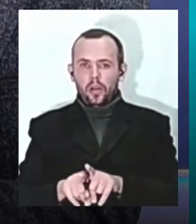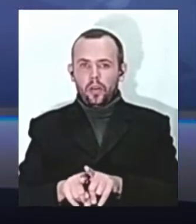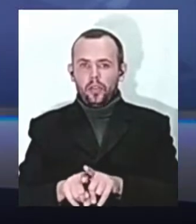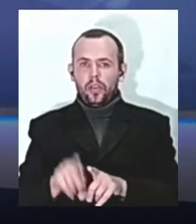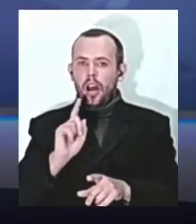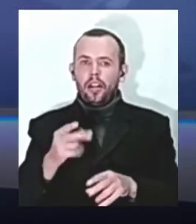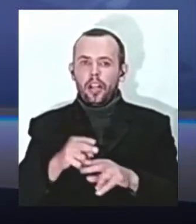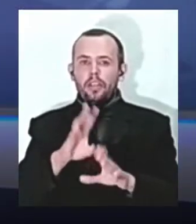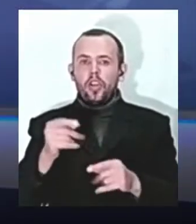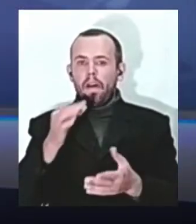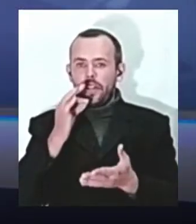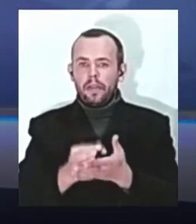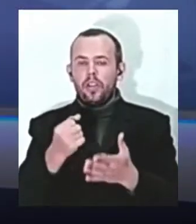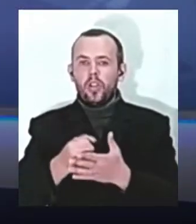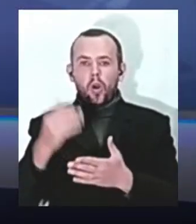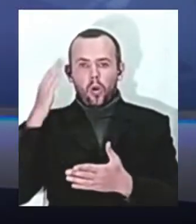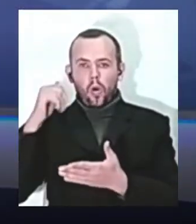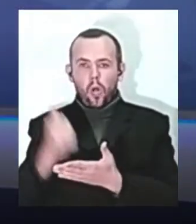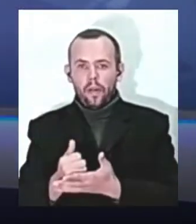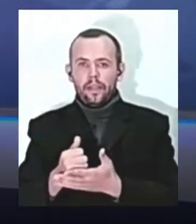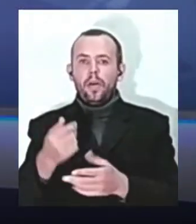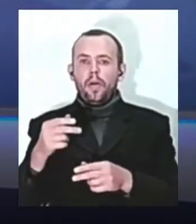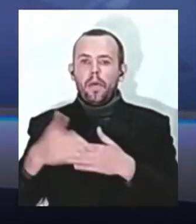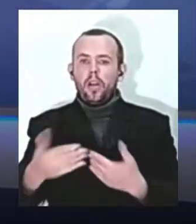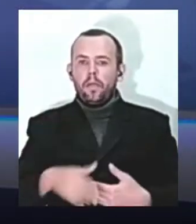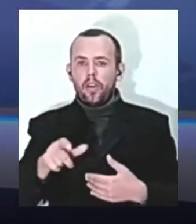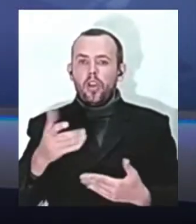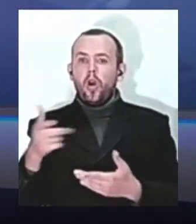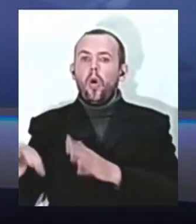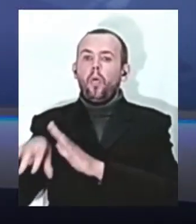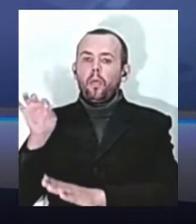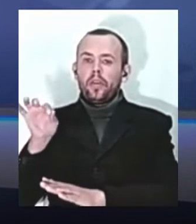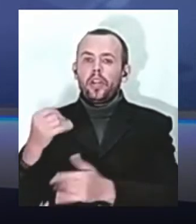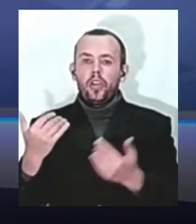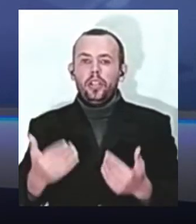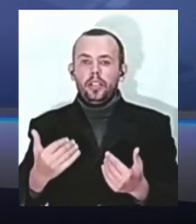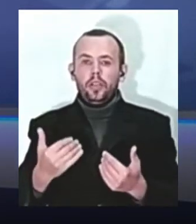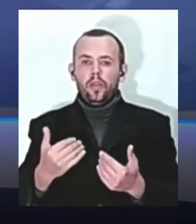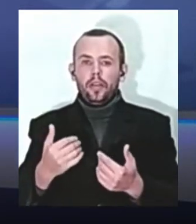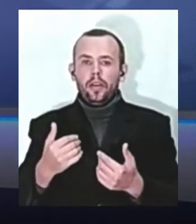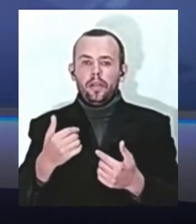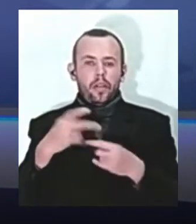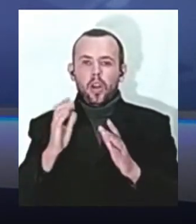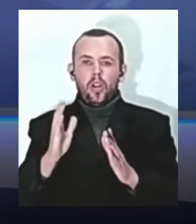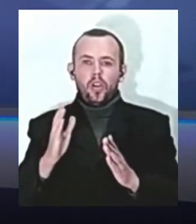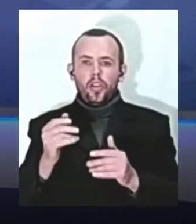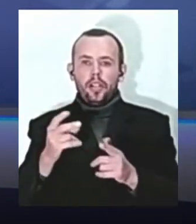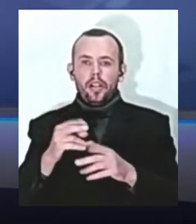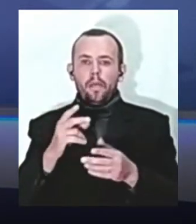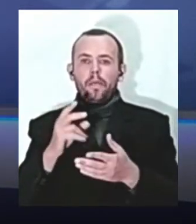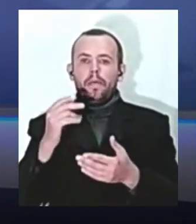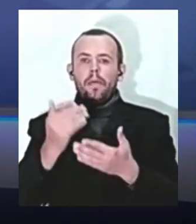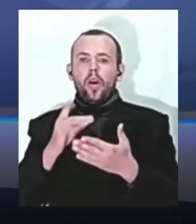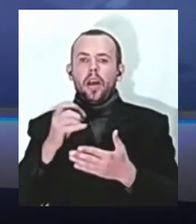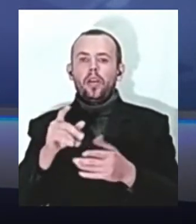відповідальність того голови перед мешканцями, які його обрали. І сьогодні ми ж не лише для голови показуємо цей рейтинг, а також, щоб